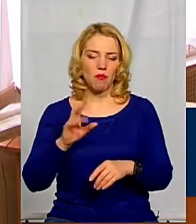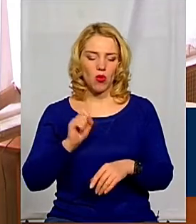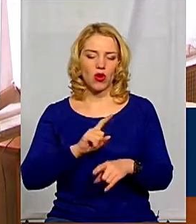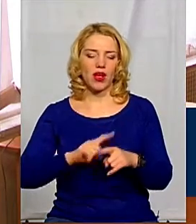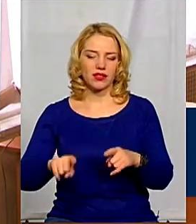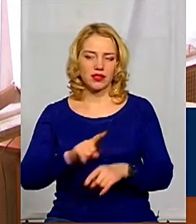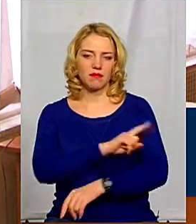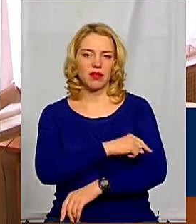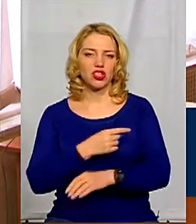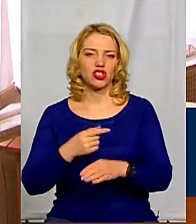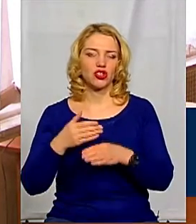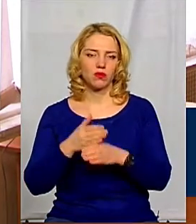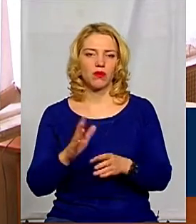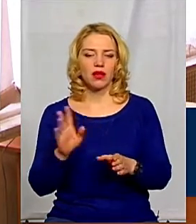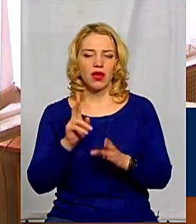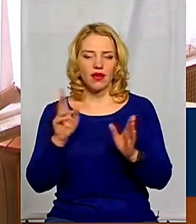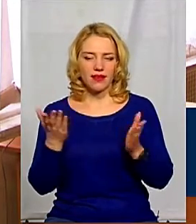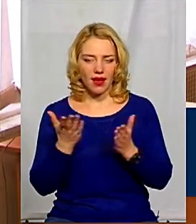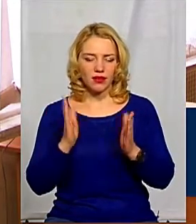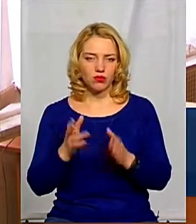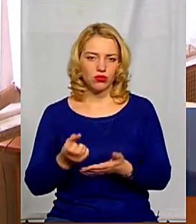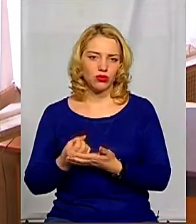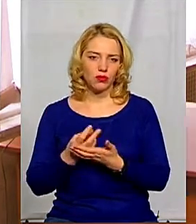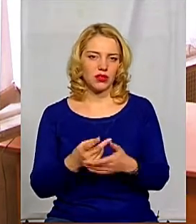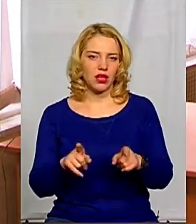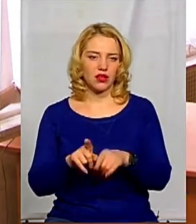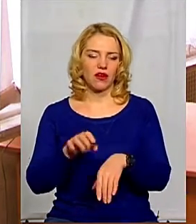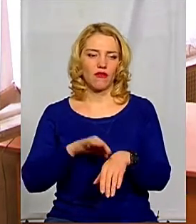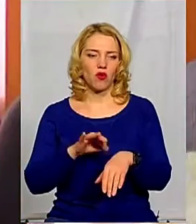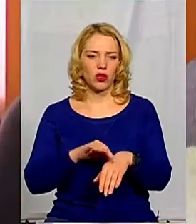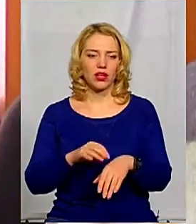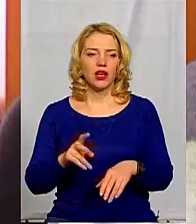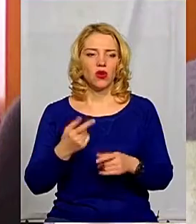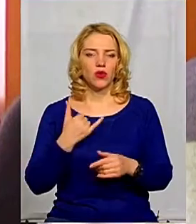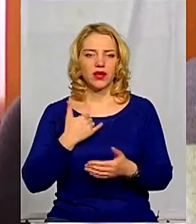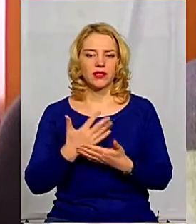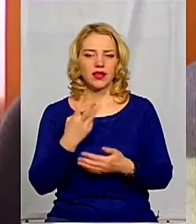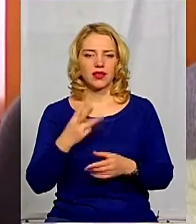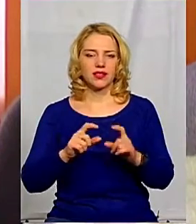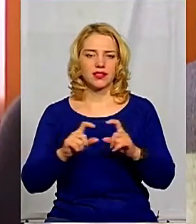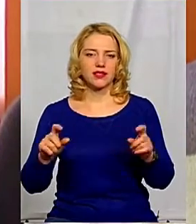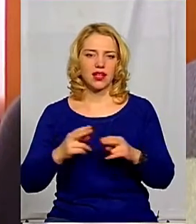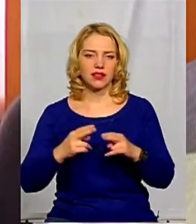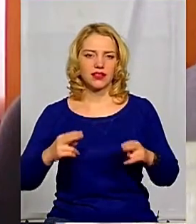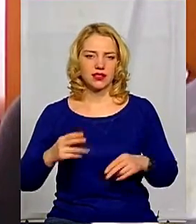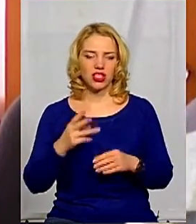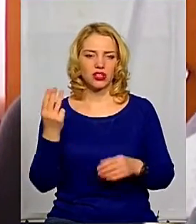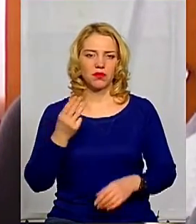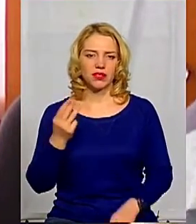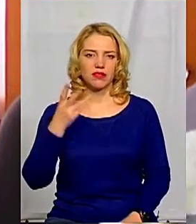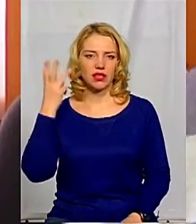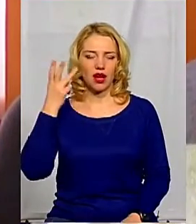які будуть госпіталізувати таких хворих, ми це зробили. У нас є 3 станції, це Шепетівська, Хмельницька